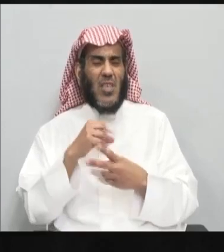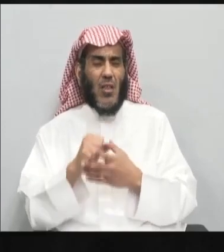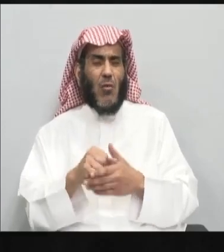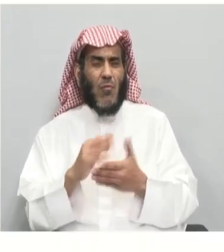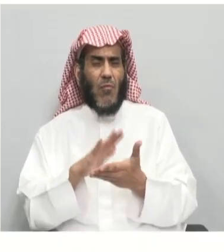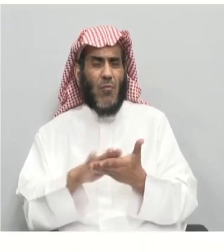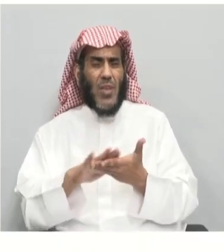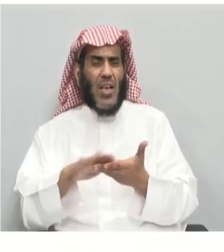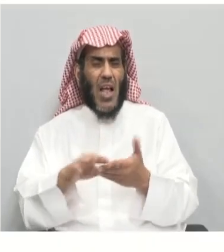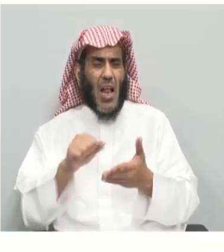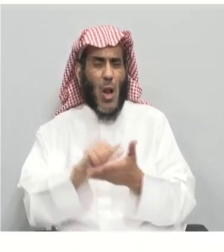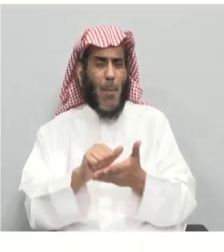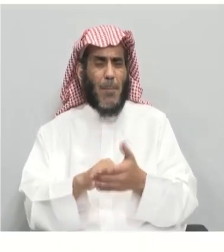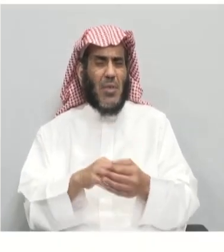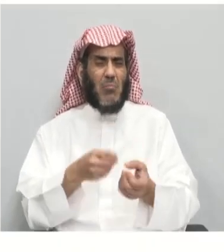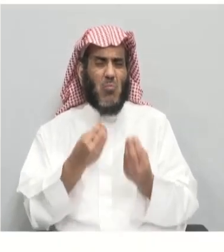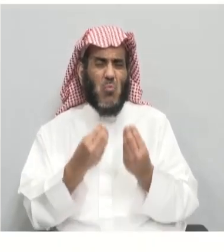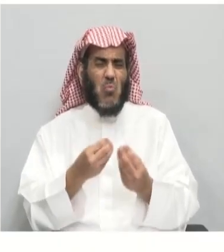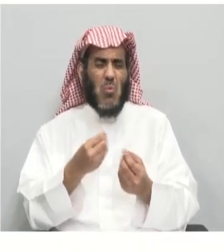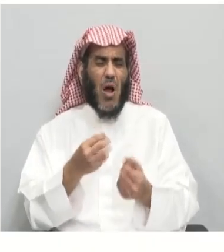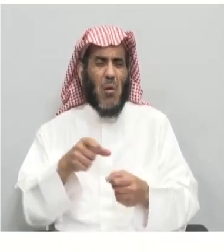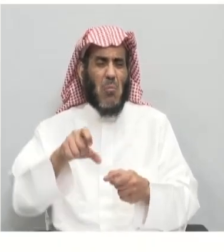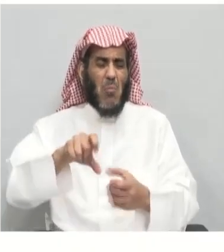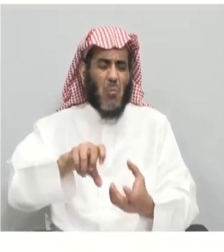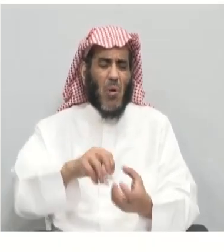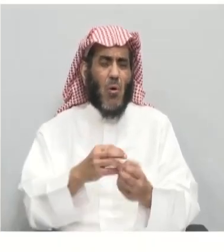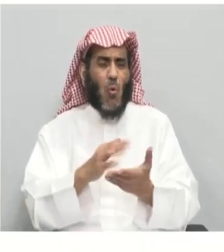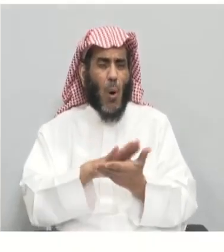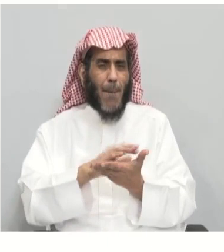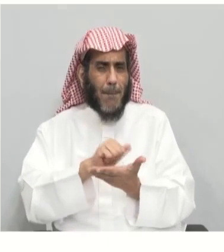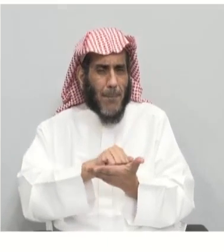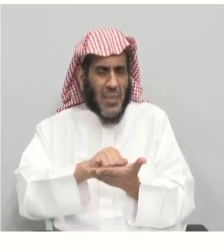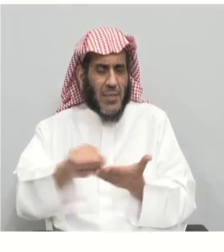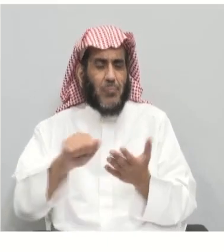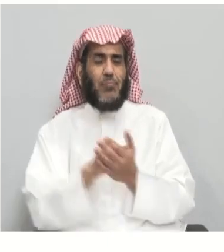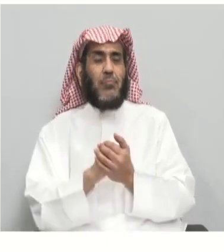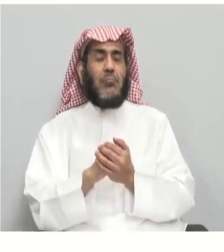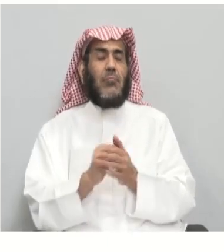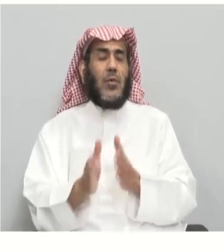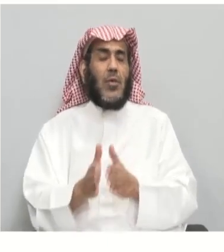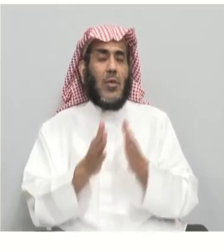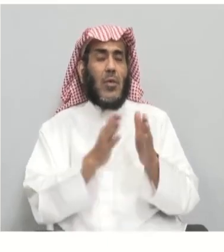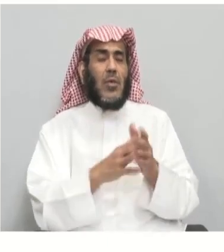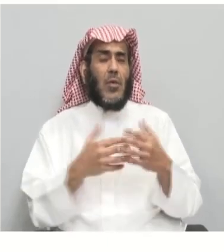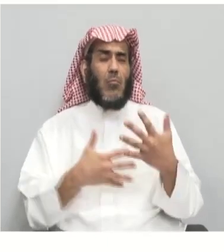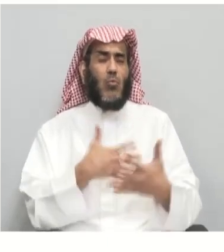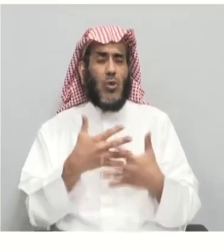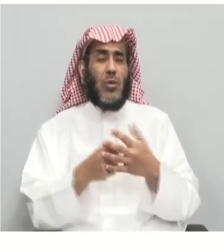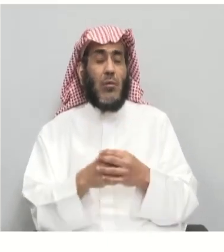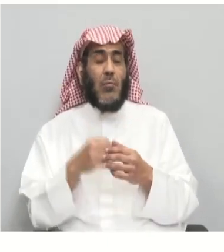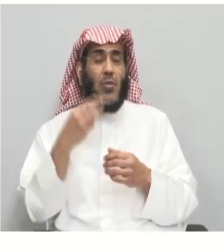ثنائي المنزل بسكت قليل من الماء ومسحه ننتقل للمشكله